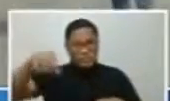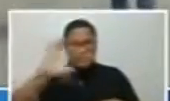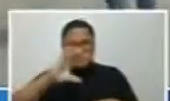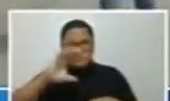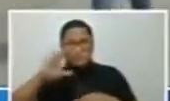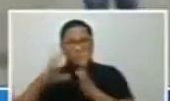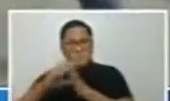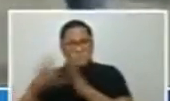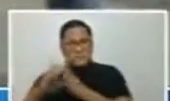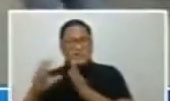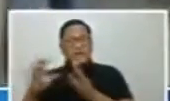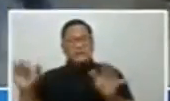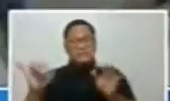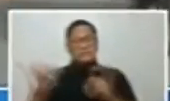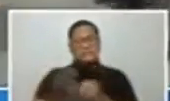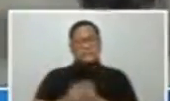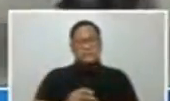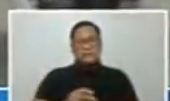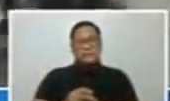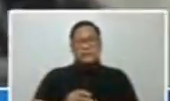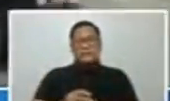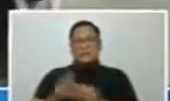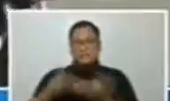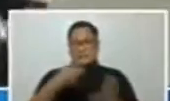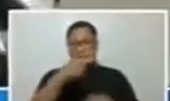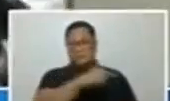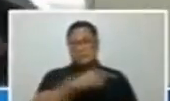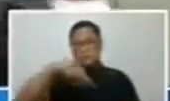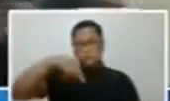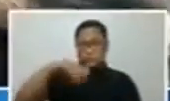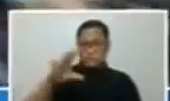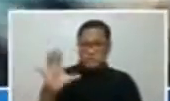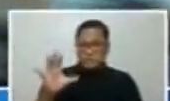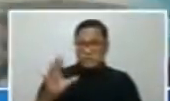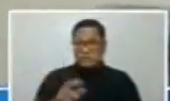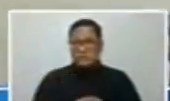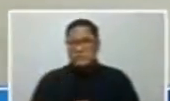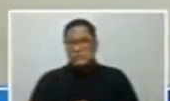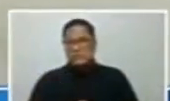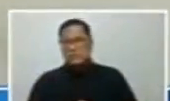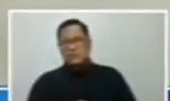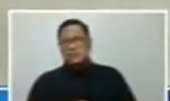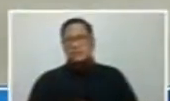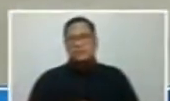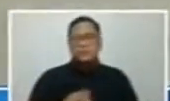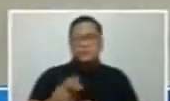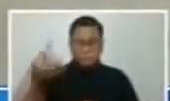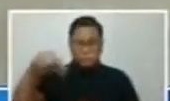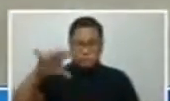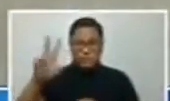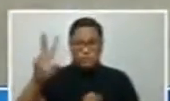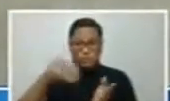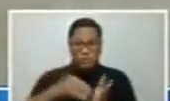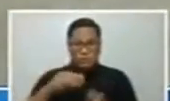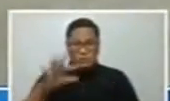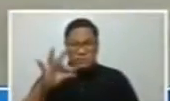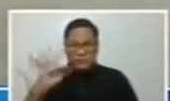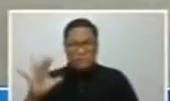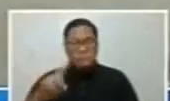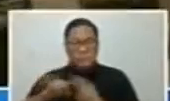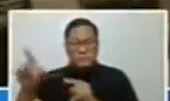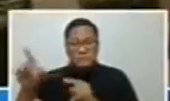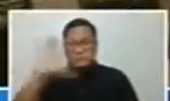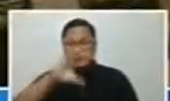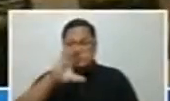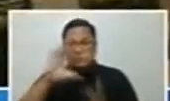natin yung ECQ at dadagdagan natin yung mga health workers natin para hindi na tayo aabot sa mga ganun pangyayari na